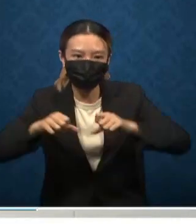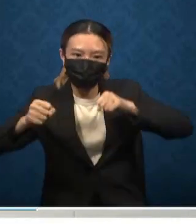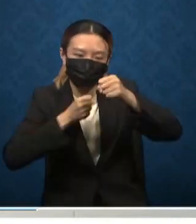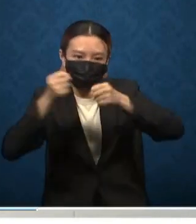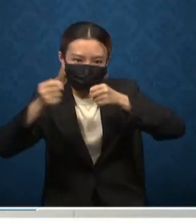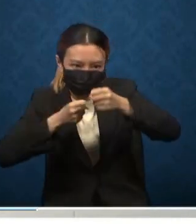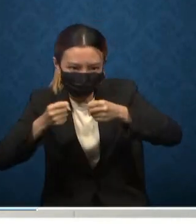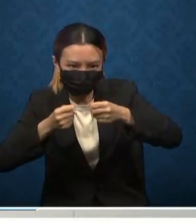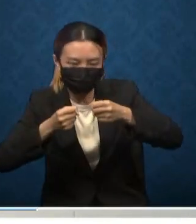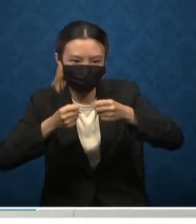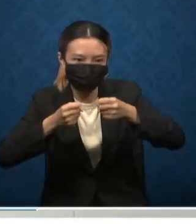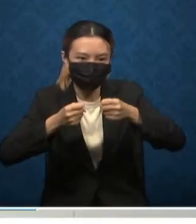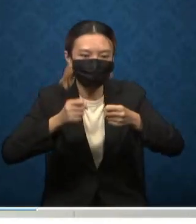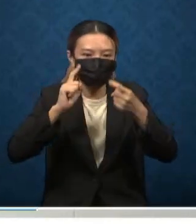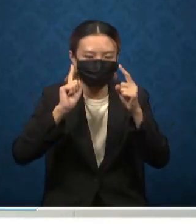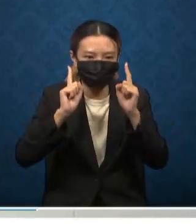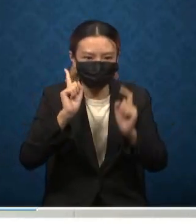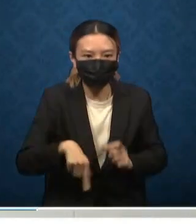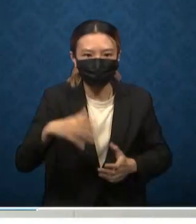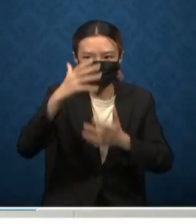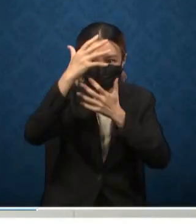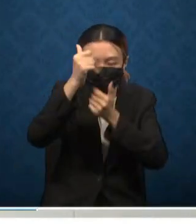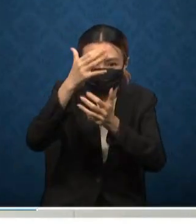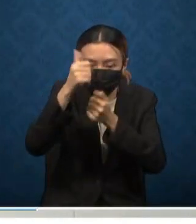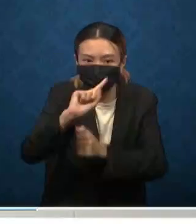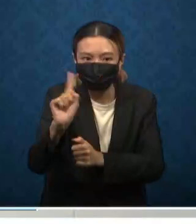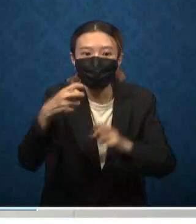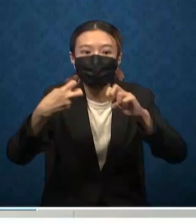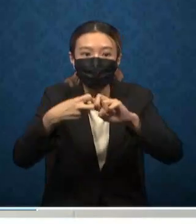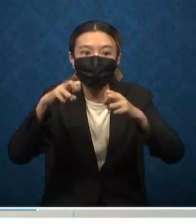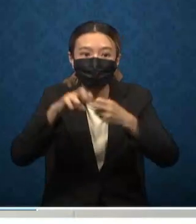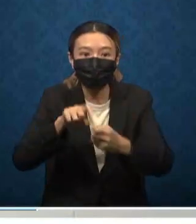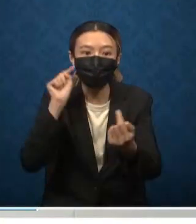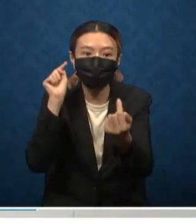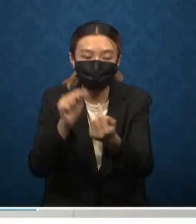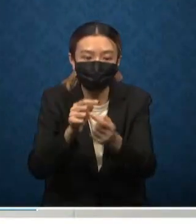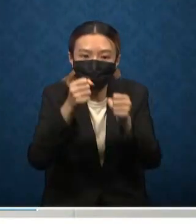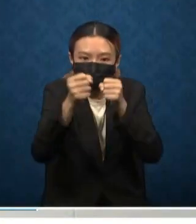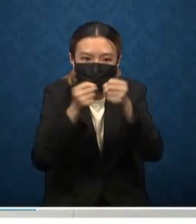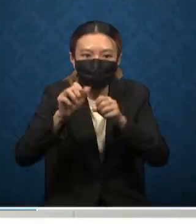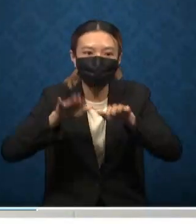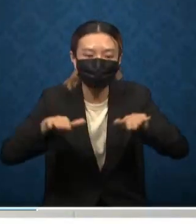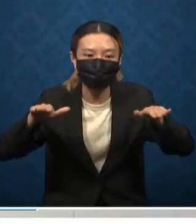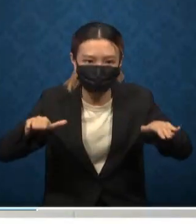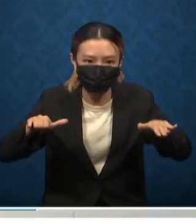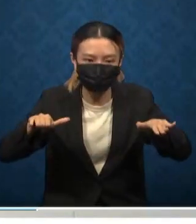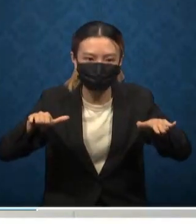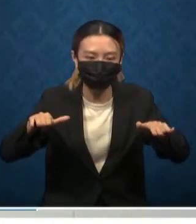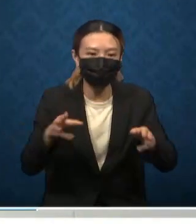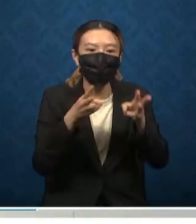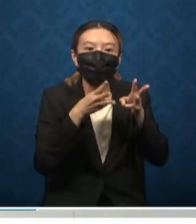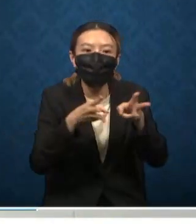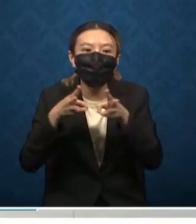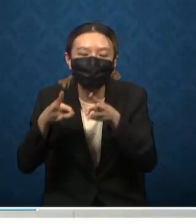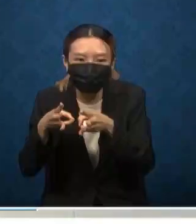จะได้หันให้ความสนใจและแก้ไขคนนี้ของมวยเด็กอย่างจริงจังแนวทางและข้อเสนอ